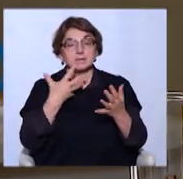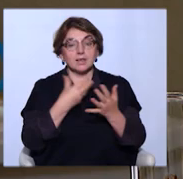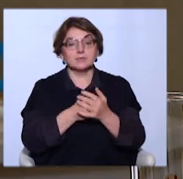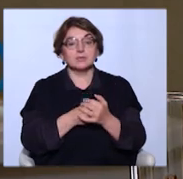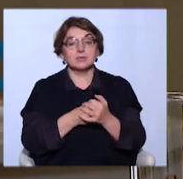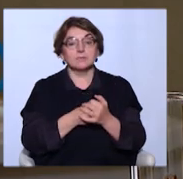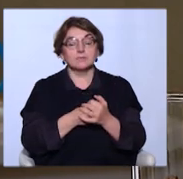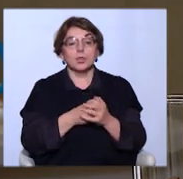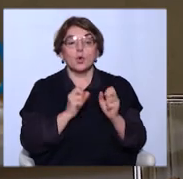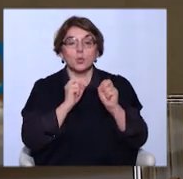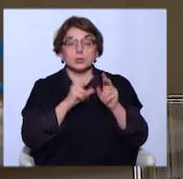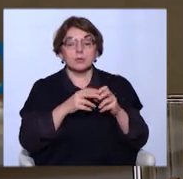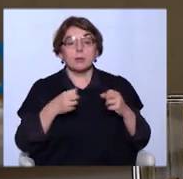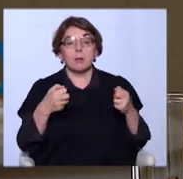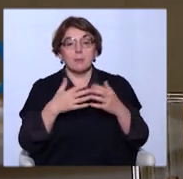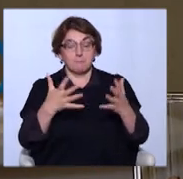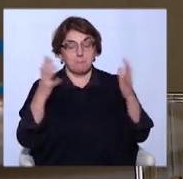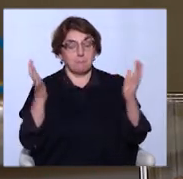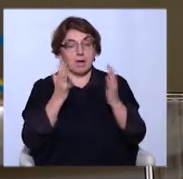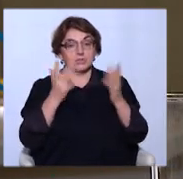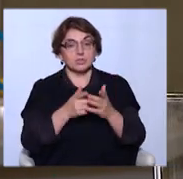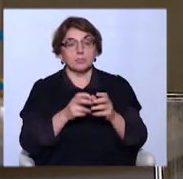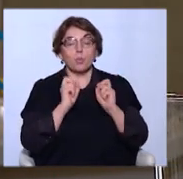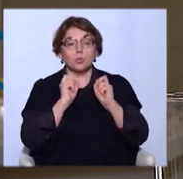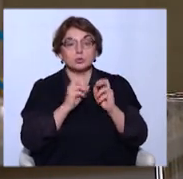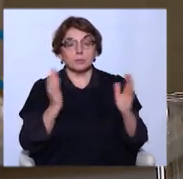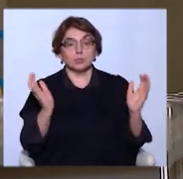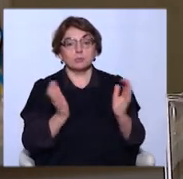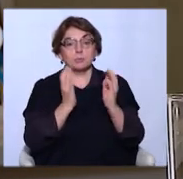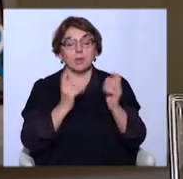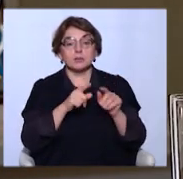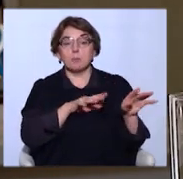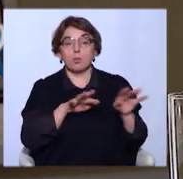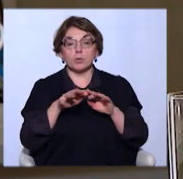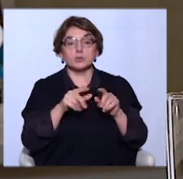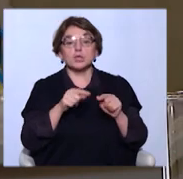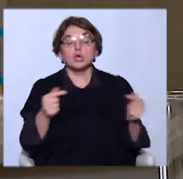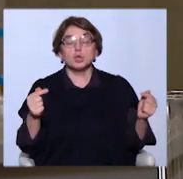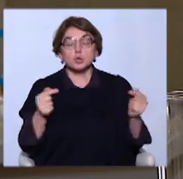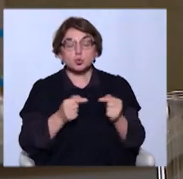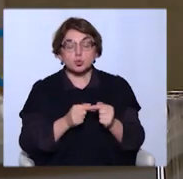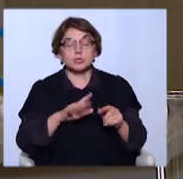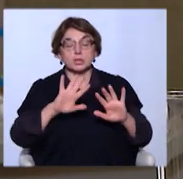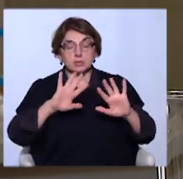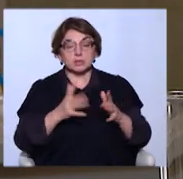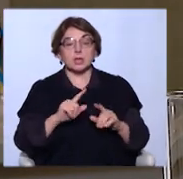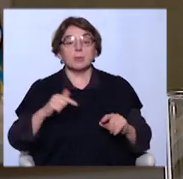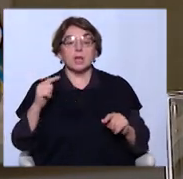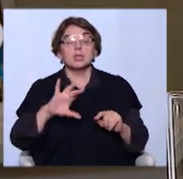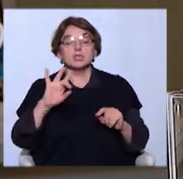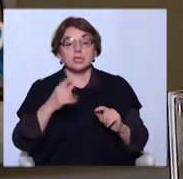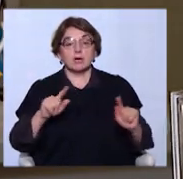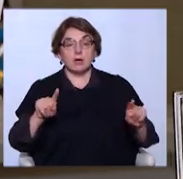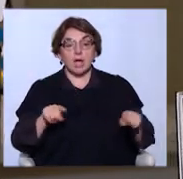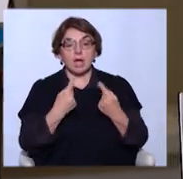ესეთი უსაფრთხოების ბალიშები. სწორედ ამ უსაფრთხოების ბალიშების მოქმედების დროსაც მიმდინარეობს ჟანგვა-აღდგენითი რეაქციები. თქო